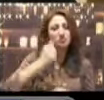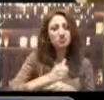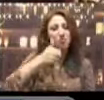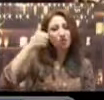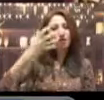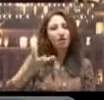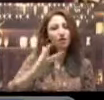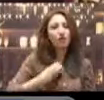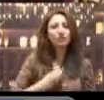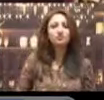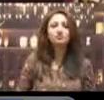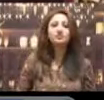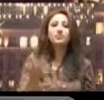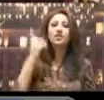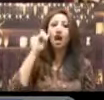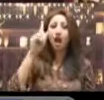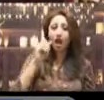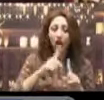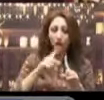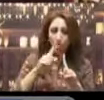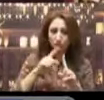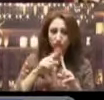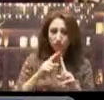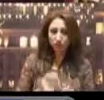ايه؟ البدايه كانت